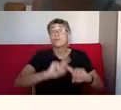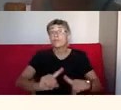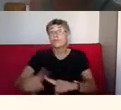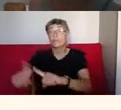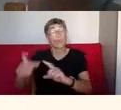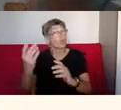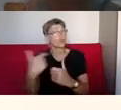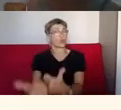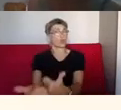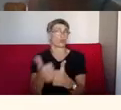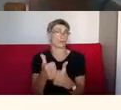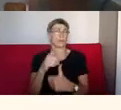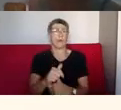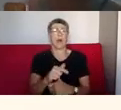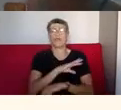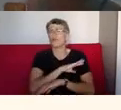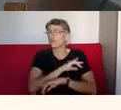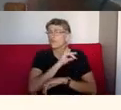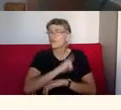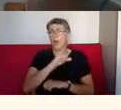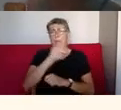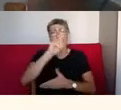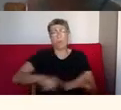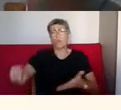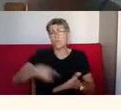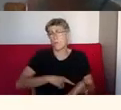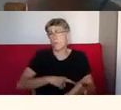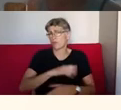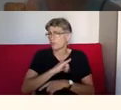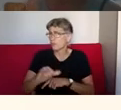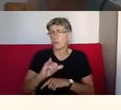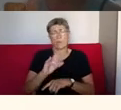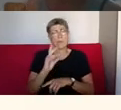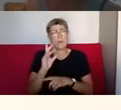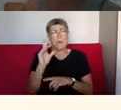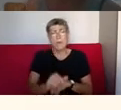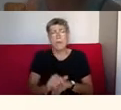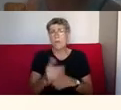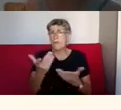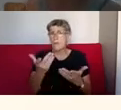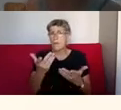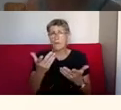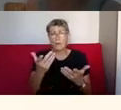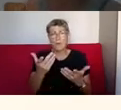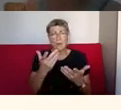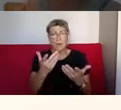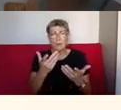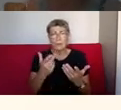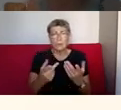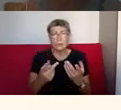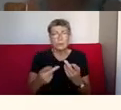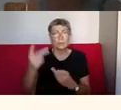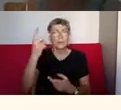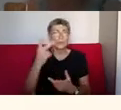qui est suivie. Donc, on n'annule jamais aucune action mise en place. Il y a toujours un intérêt Et peut-être de plus en plus, étant donné que